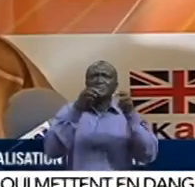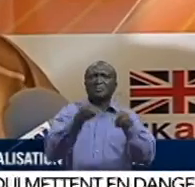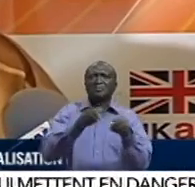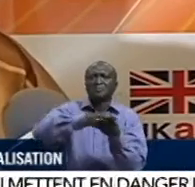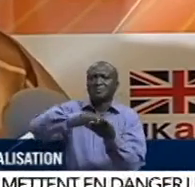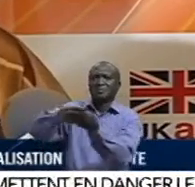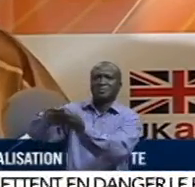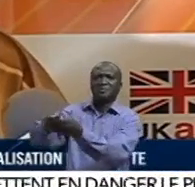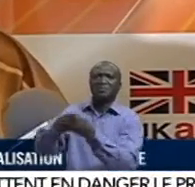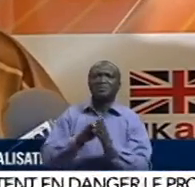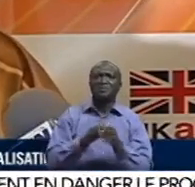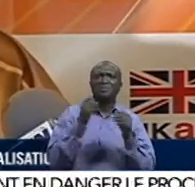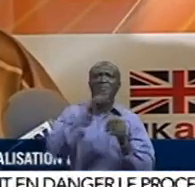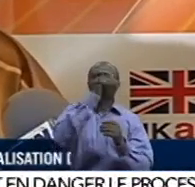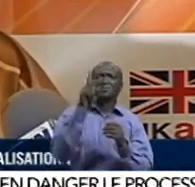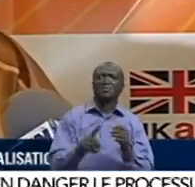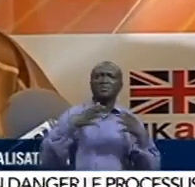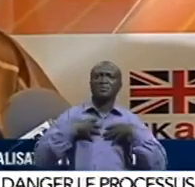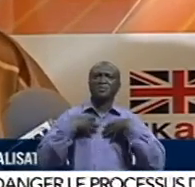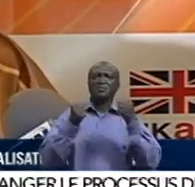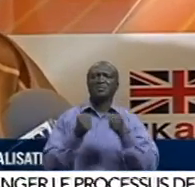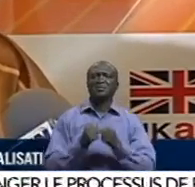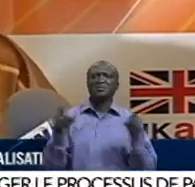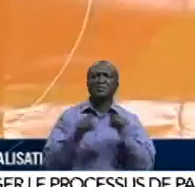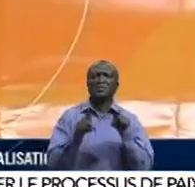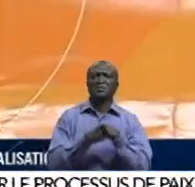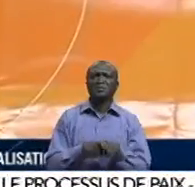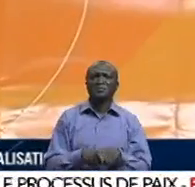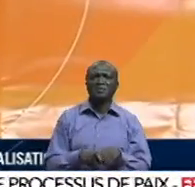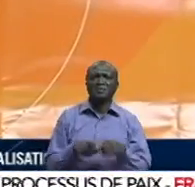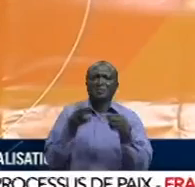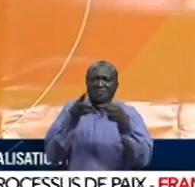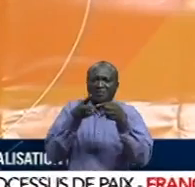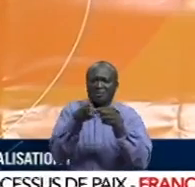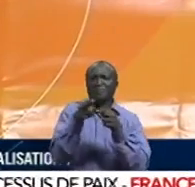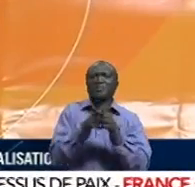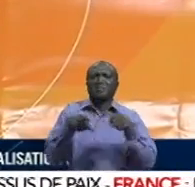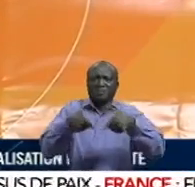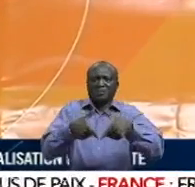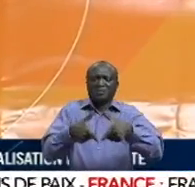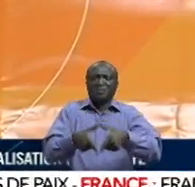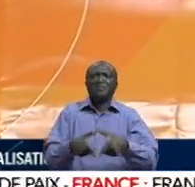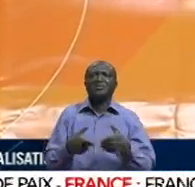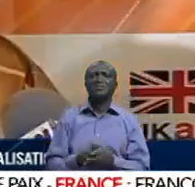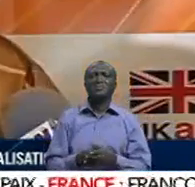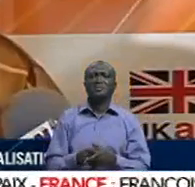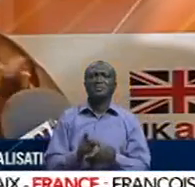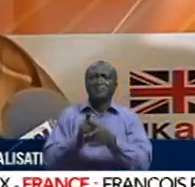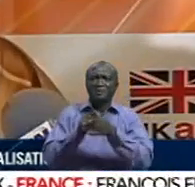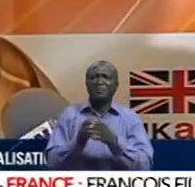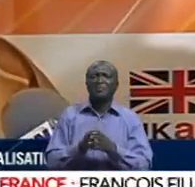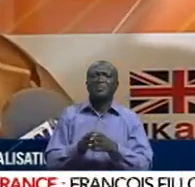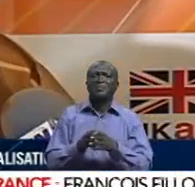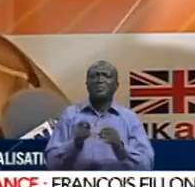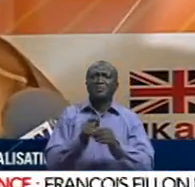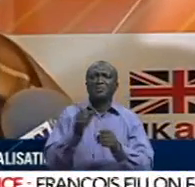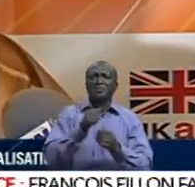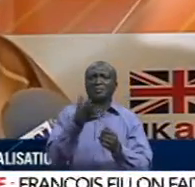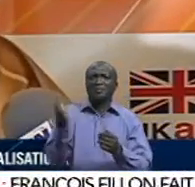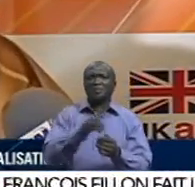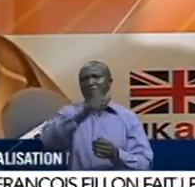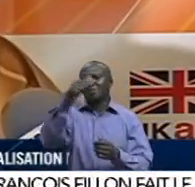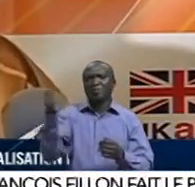l'écart les questions de santé également l'excision tout le monde sait aujourd'hui les conséquences néfastes les questions de fustille et